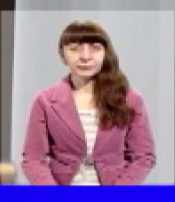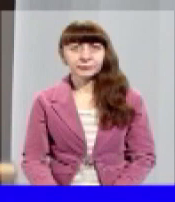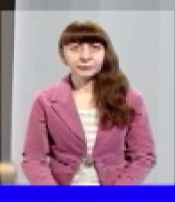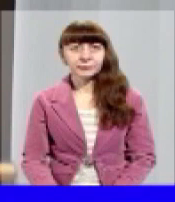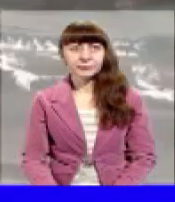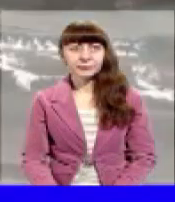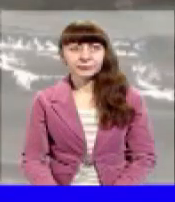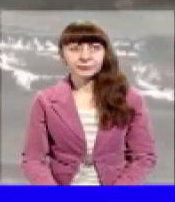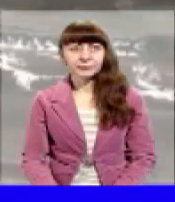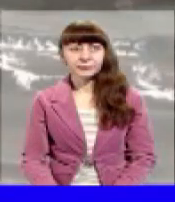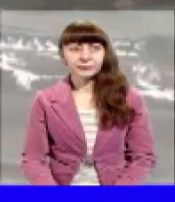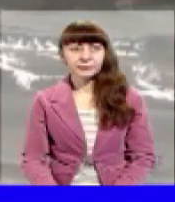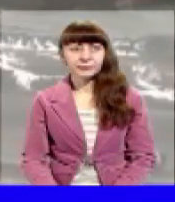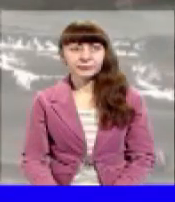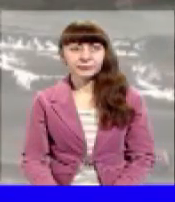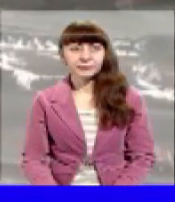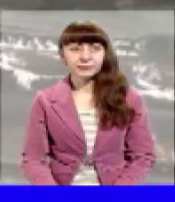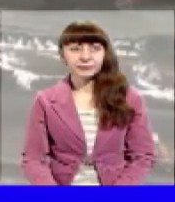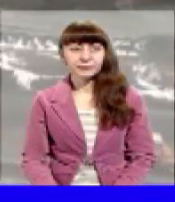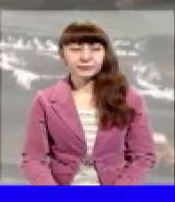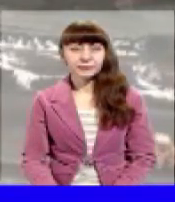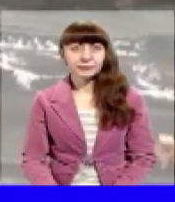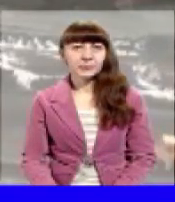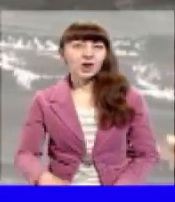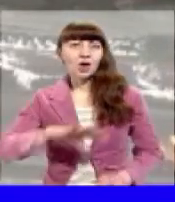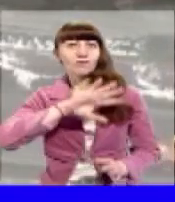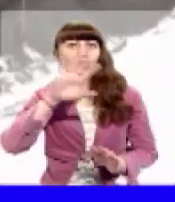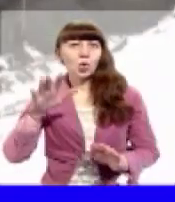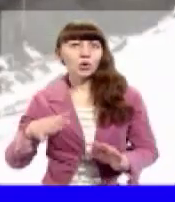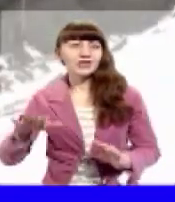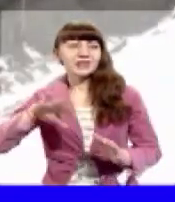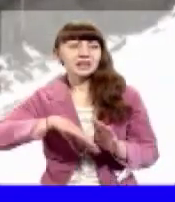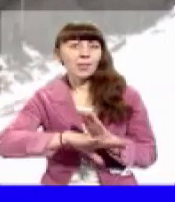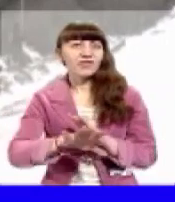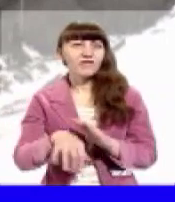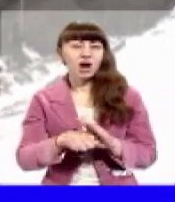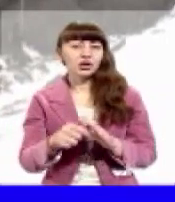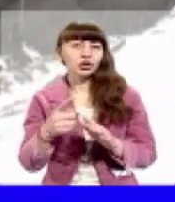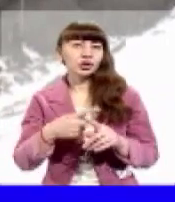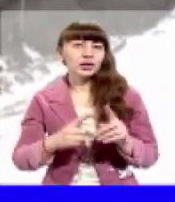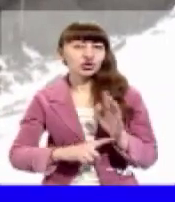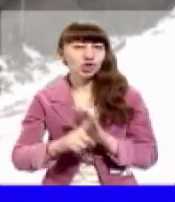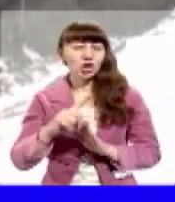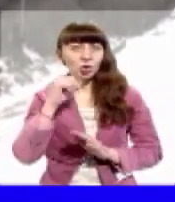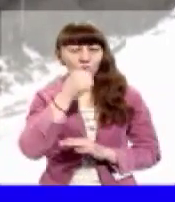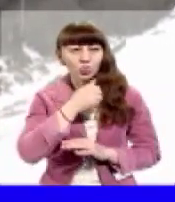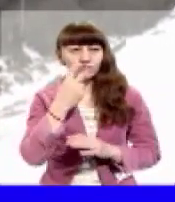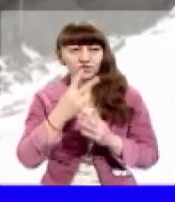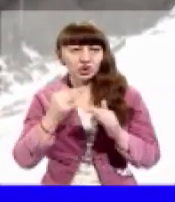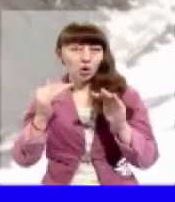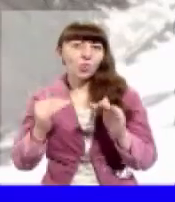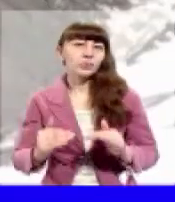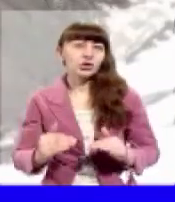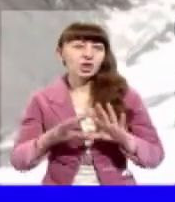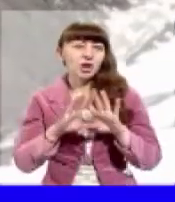104,5% құрады. Тау-кен өндіріс секторында өткен жылдың басынан бері өндіріс көлемінің төмендеуі байқалған. Алайда кері көрсеткішке қарамастан,